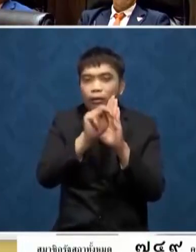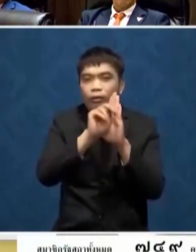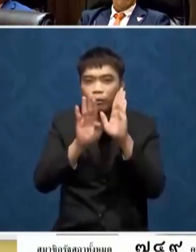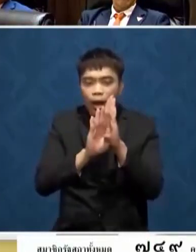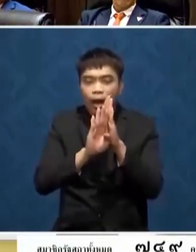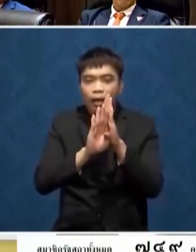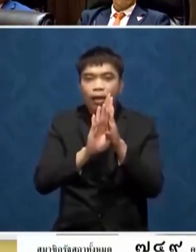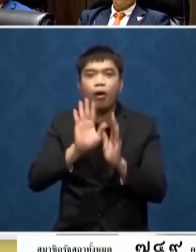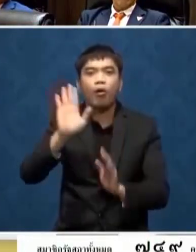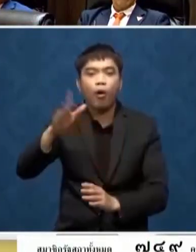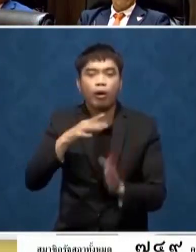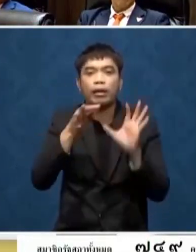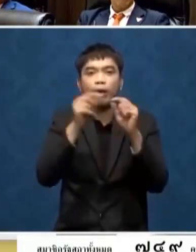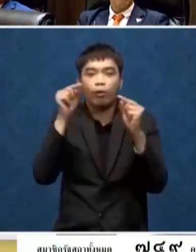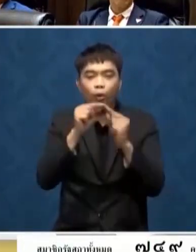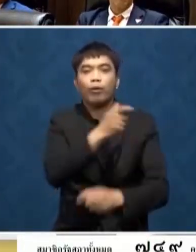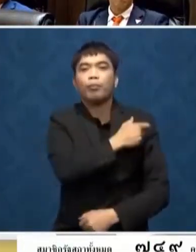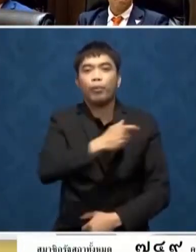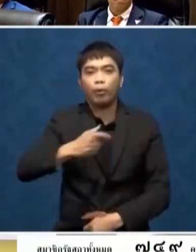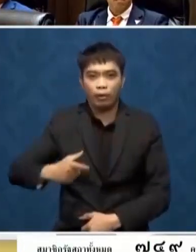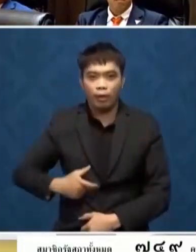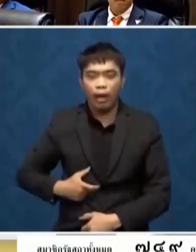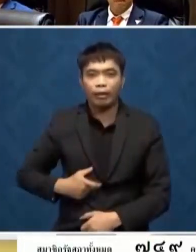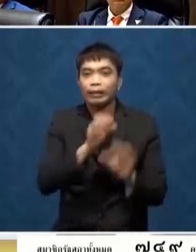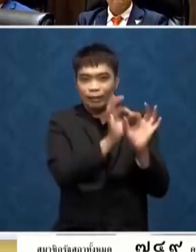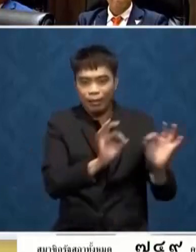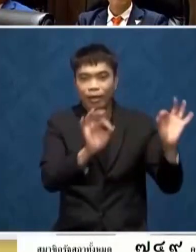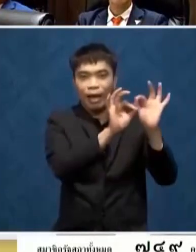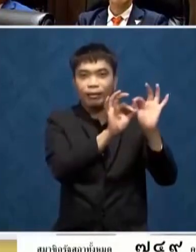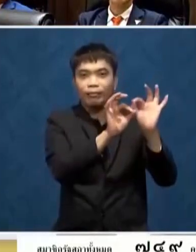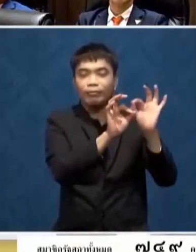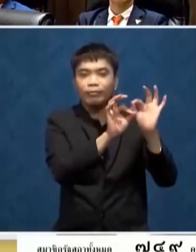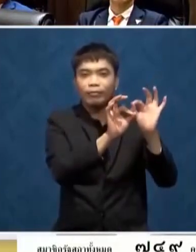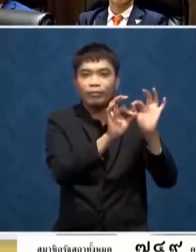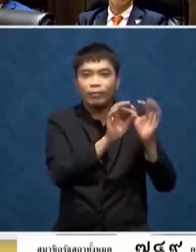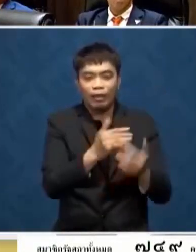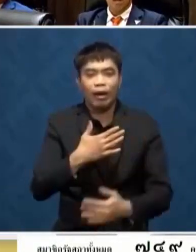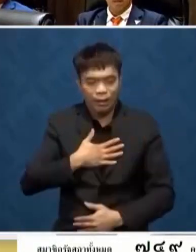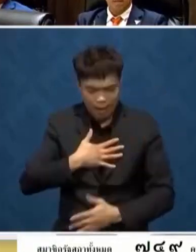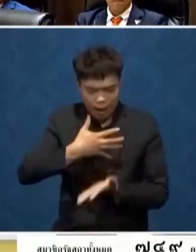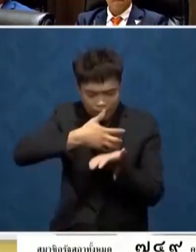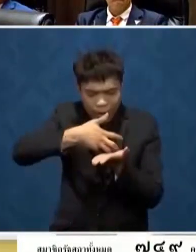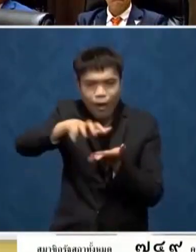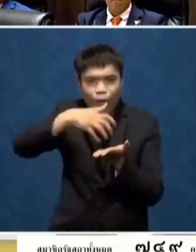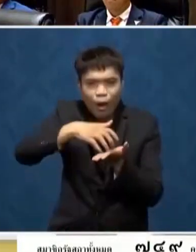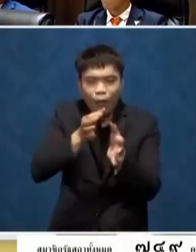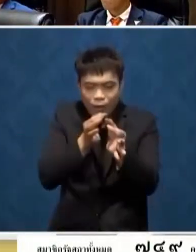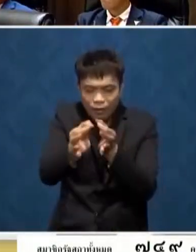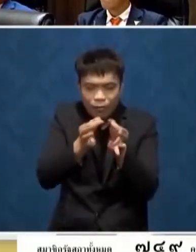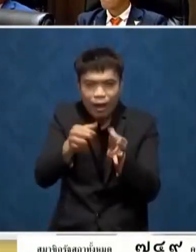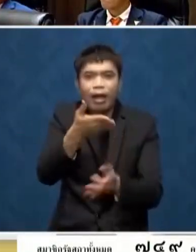จุดยืนเกี่ยวกับสถาบันพระมหากษัตริย์เป็นส่วนใหญ่ซึ่งตรงนี้ผมอยากจะเรียนท่านอย่างนี้ครับผมฟังดูแล้ว